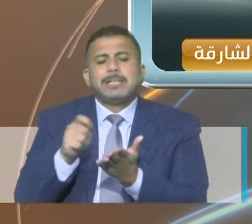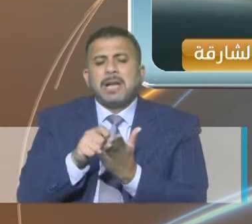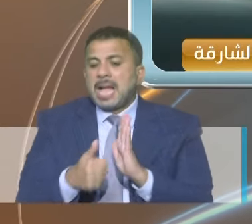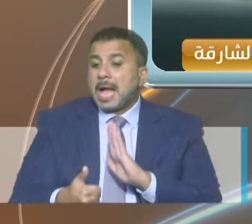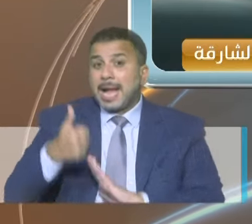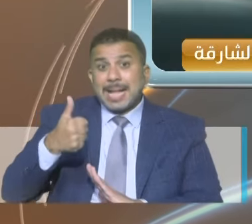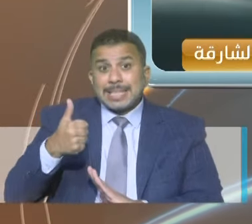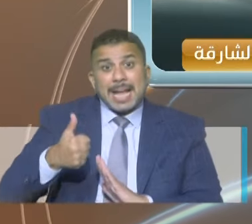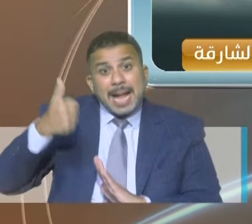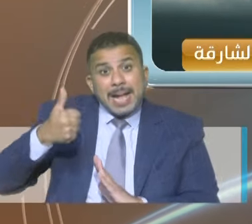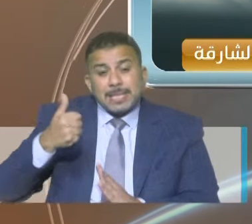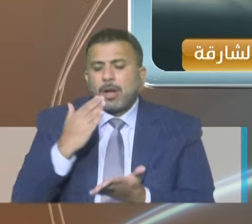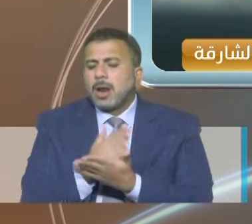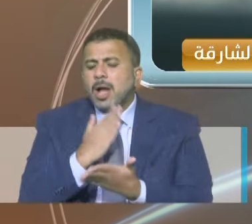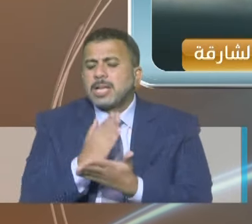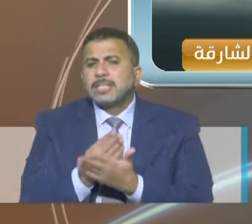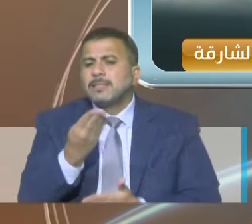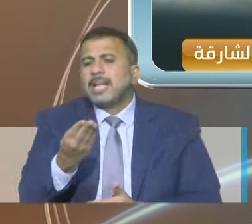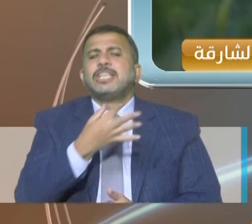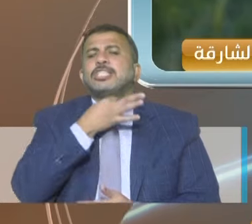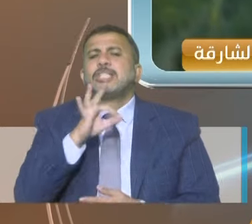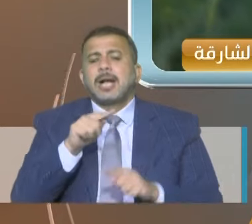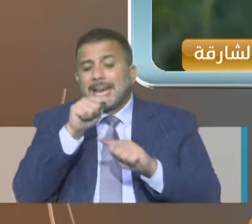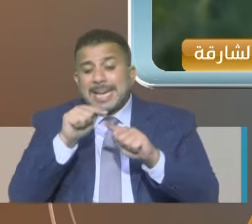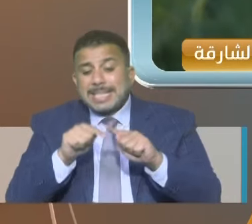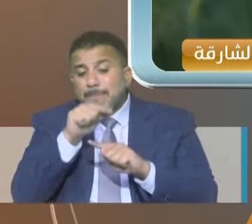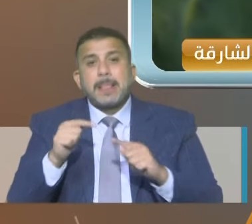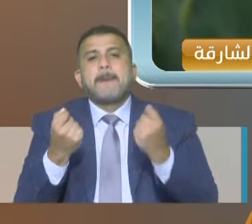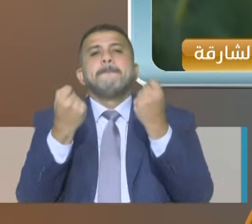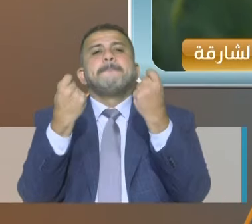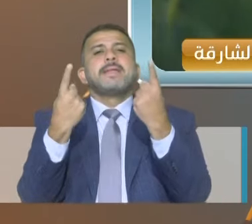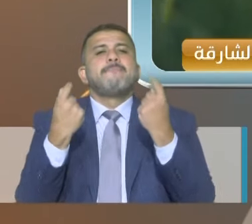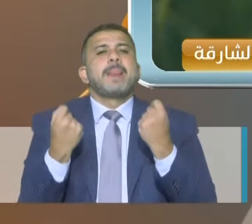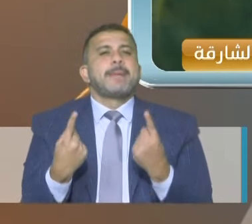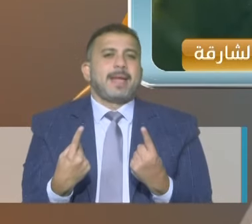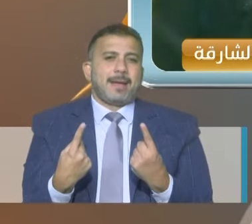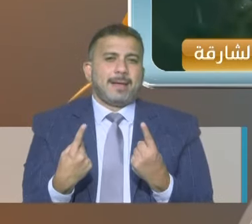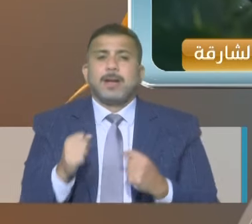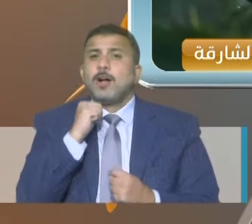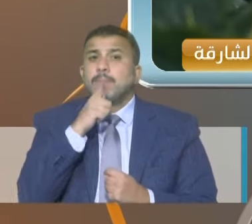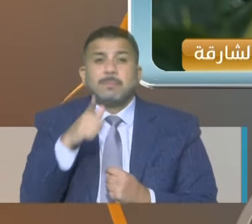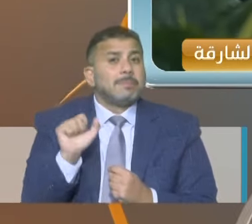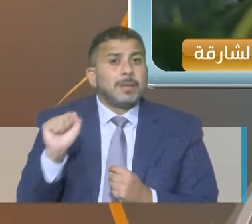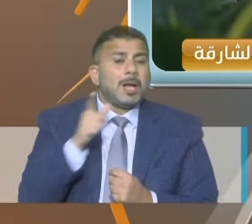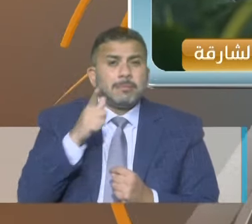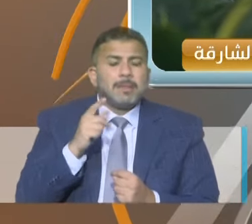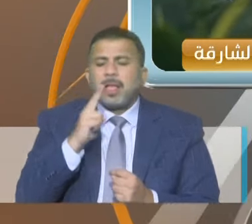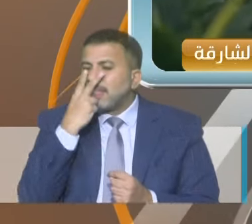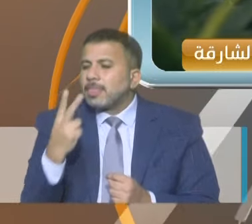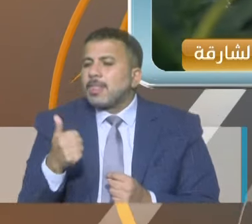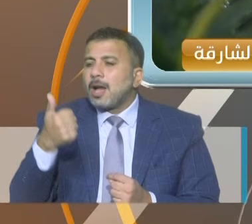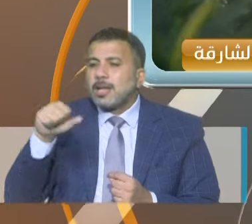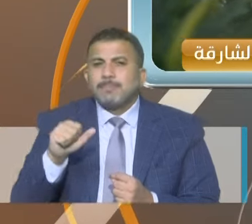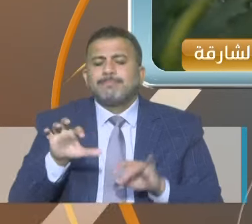وإنجاز مشروع نظام التراخيص الجديد بنسبة 100%، وإحراز الدائرة المركز الأول في مشروع التقييم